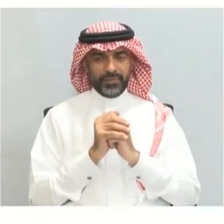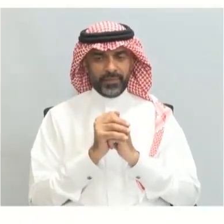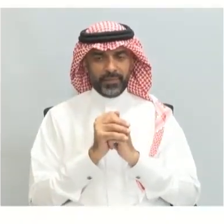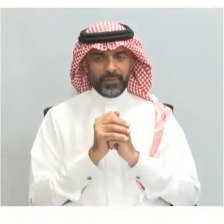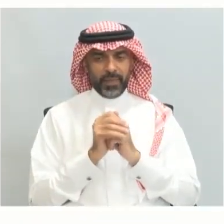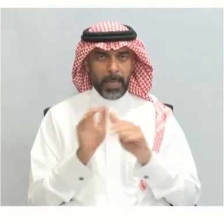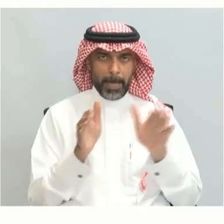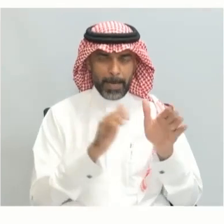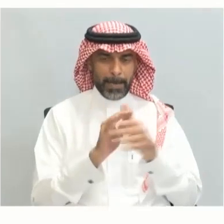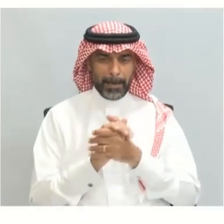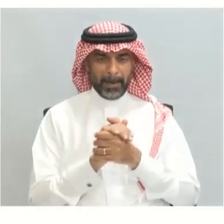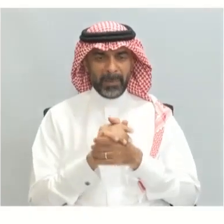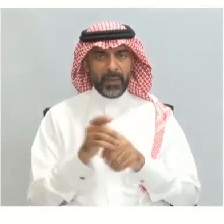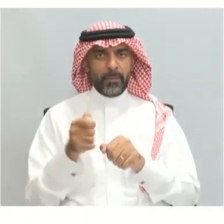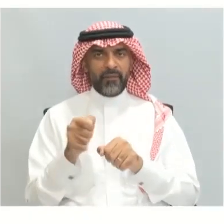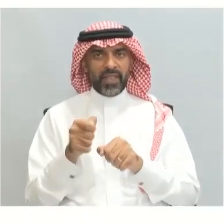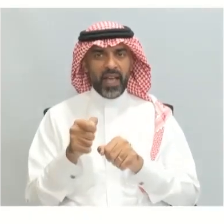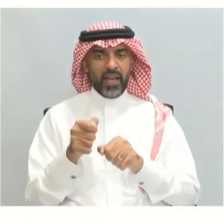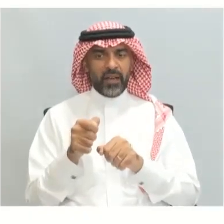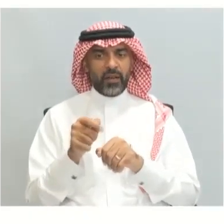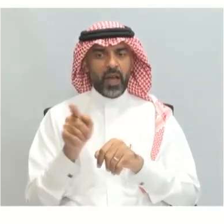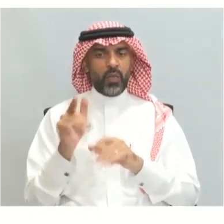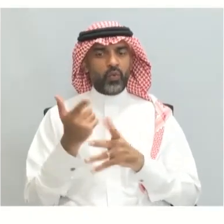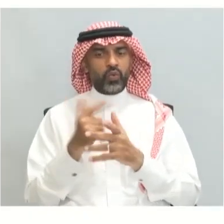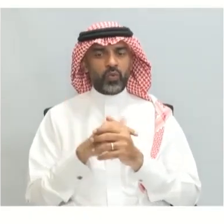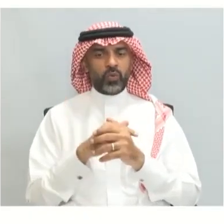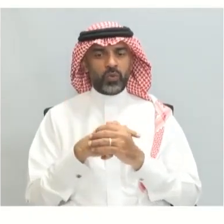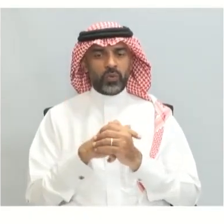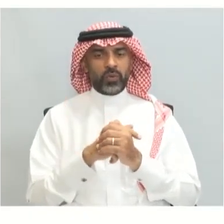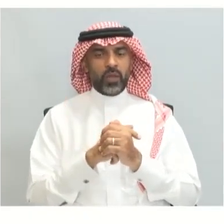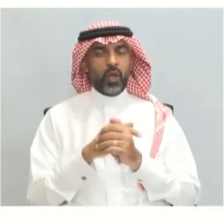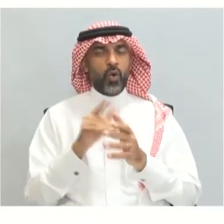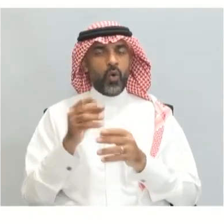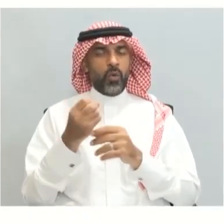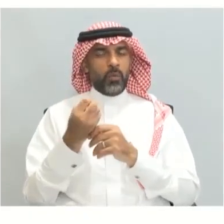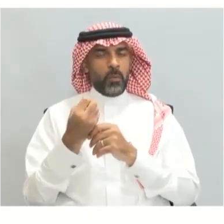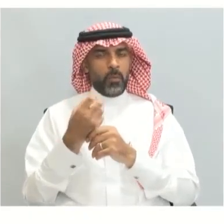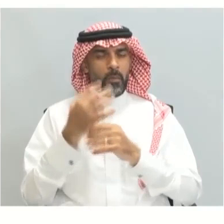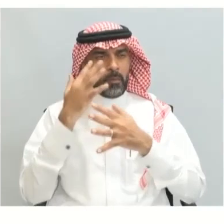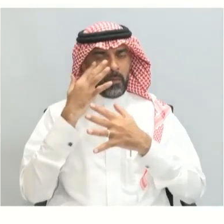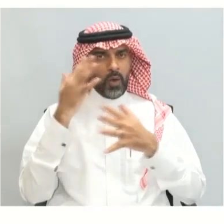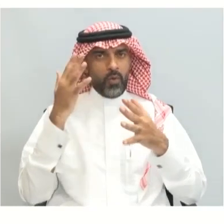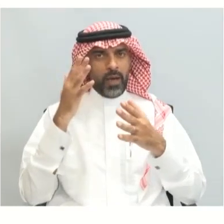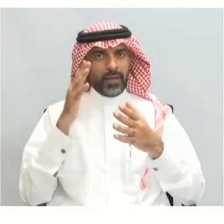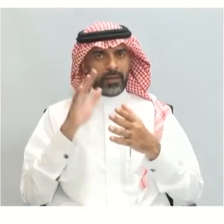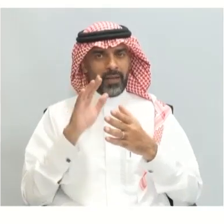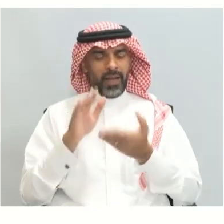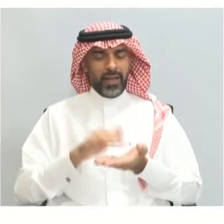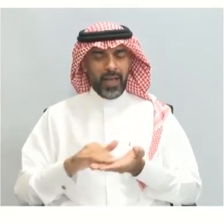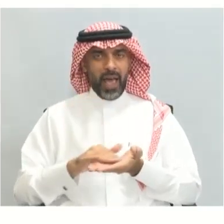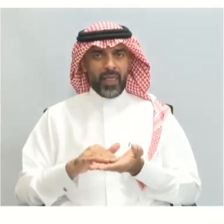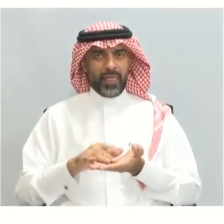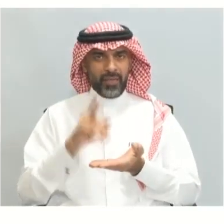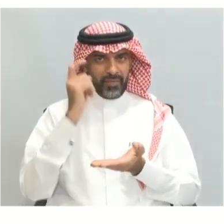منها مفتاح الخريطه حيث تمثل ما على الخريطه او تمثل الخريطه ما على سطح الارض كما